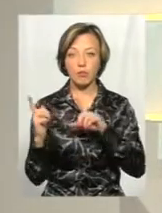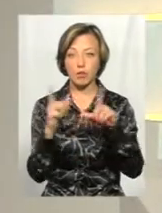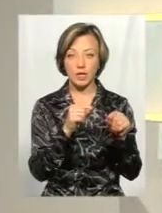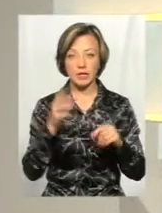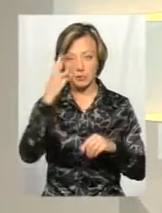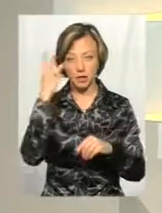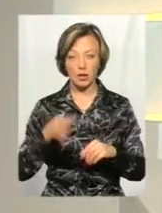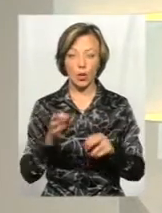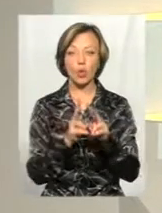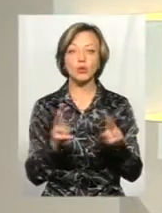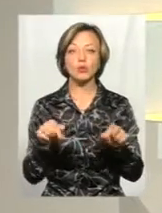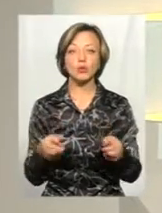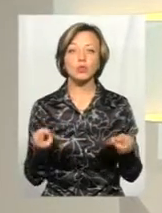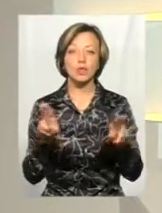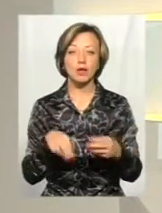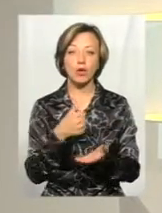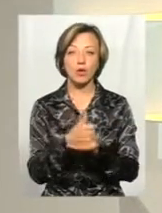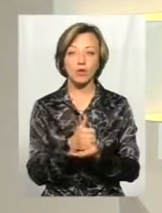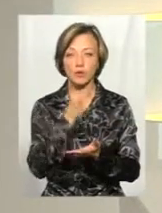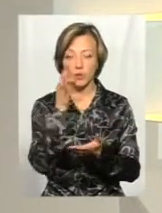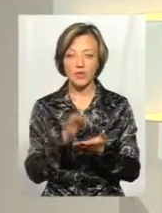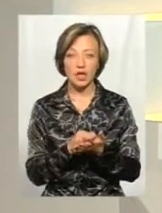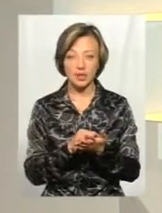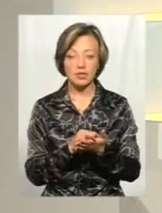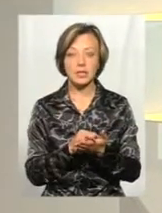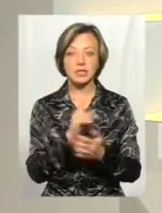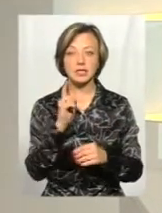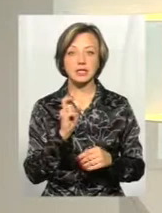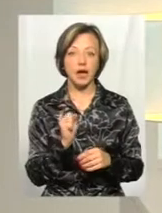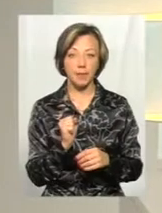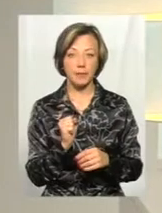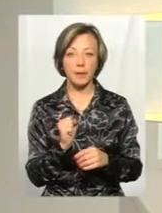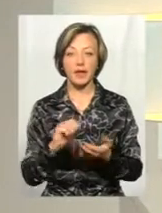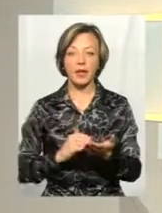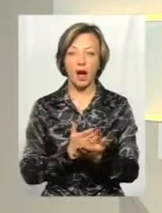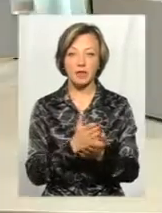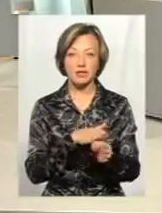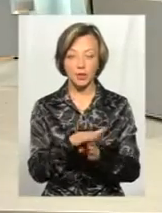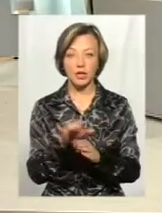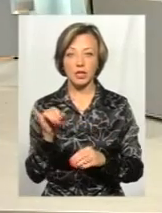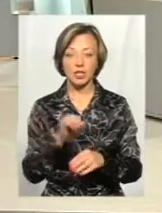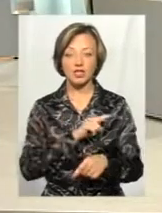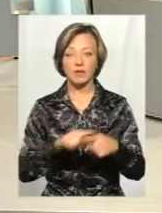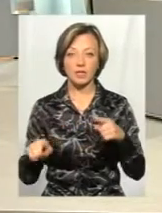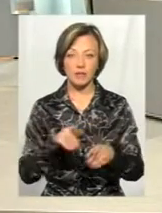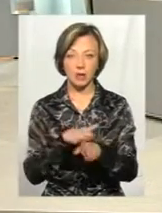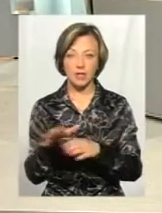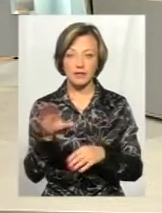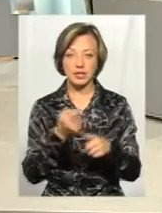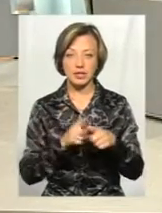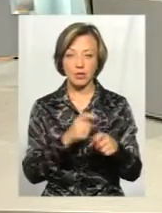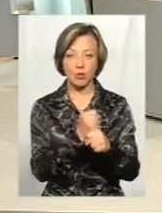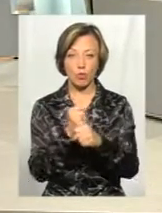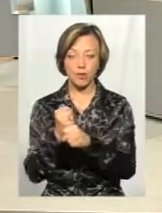їздити з Хмельниччини. Хто тут лишиться головний, який буде відповідальний за якість виконання і за швидкість виконання всіх цих